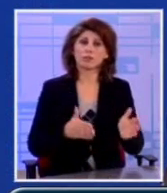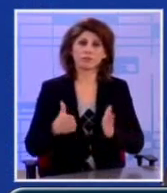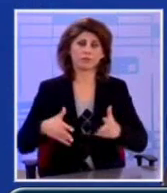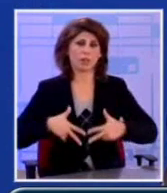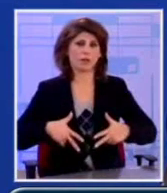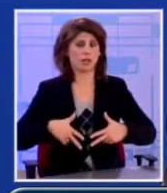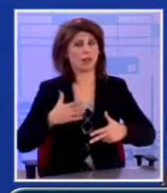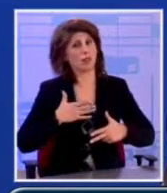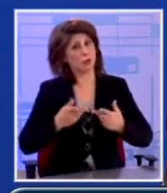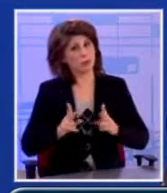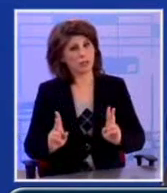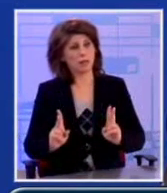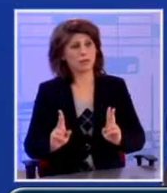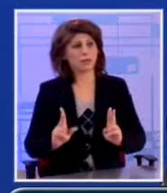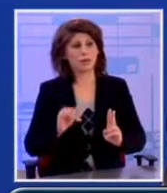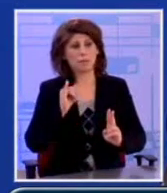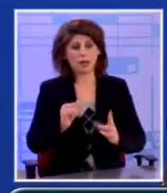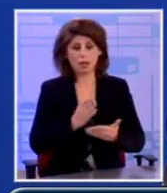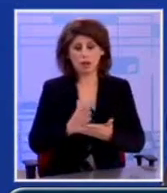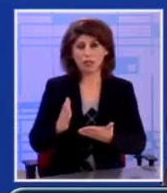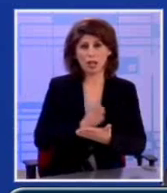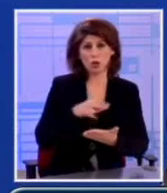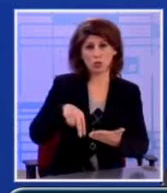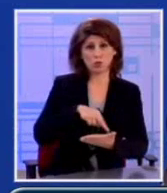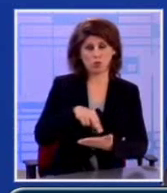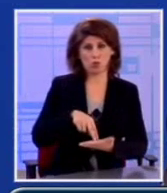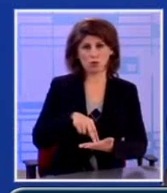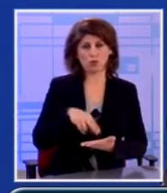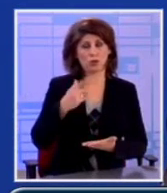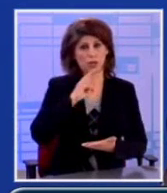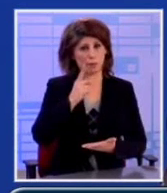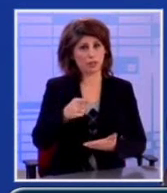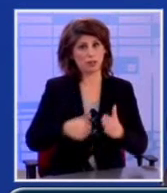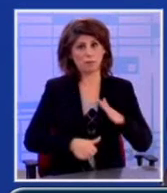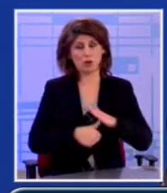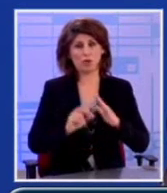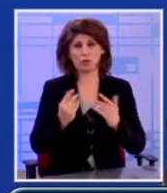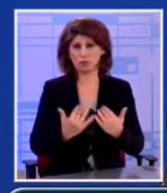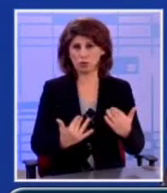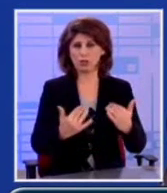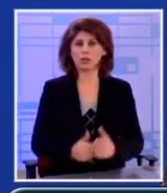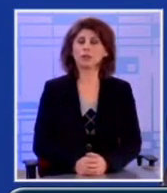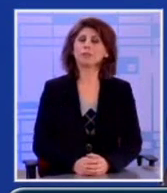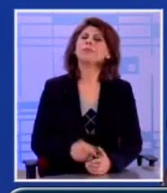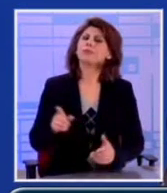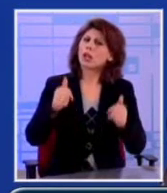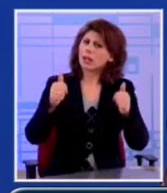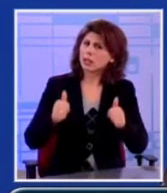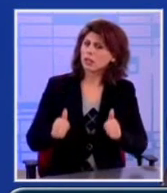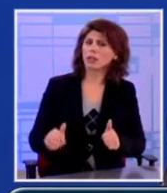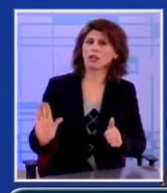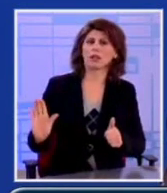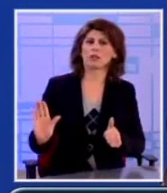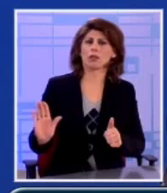κυβέρνησης. Θα μου επιτρέπετε πάντα να διακρίνω τους ρόλους όταν απαντώ ως πρόεδρος της Βουλής. Έχει εξαγγελθεί από